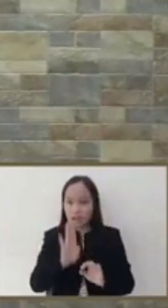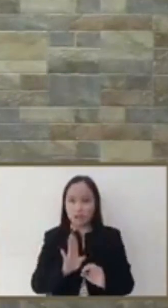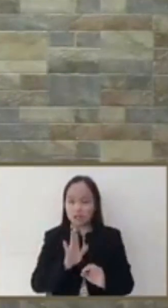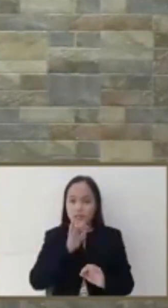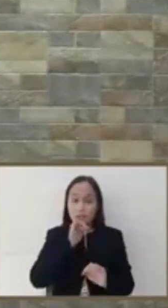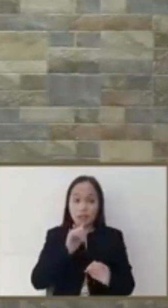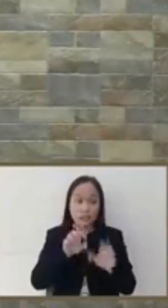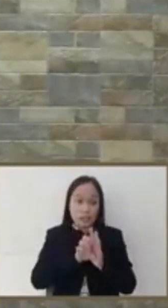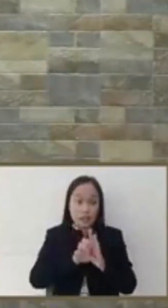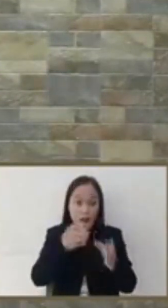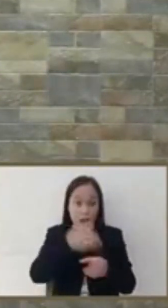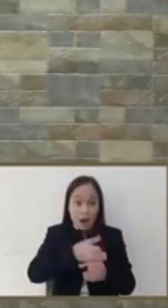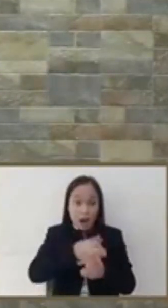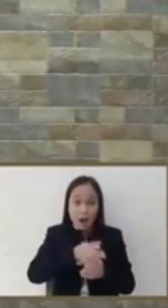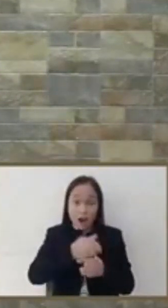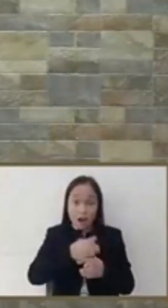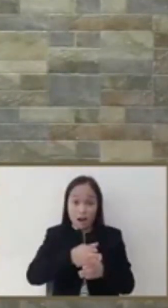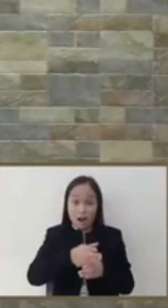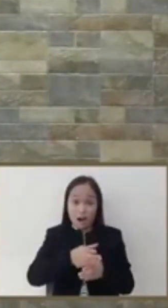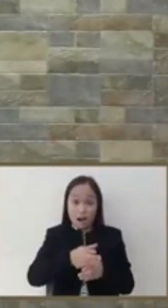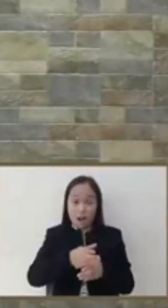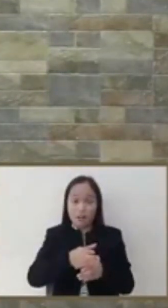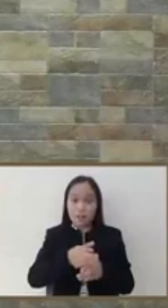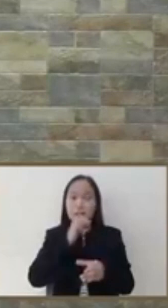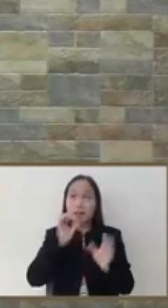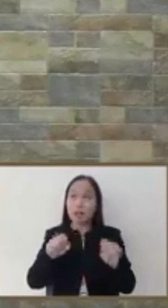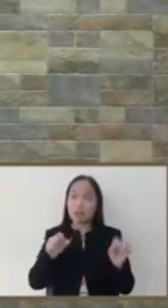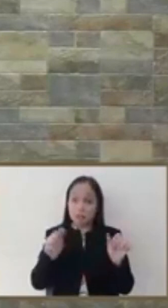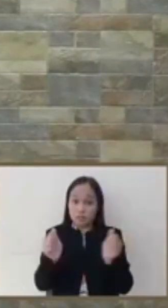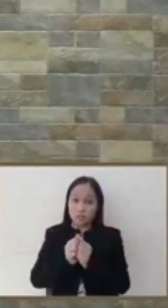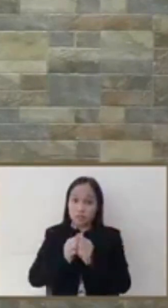Yung mga sakyan natin, hindi po yan haharap sa hukuman ng Diyos.